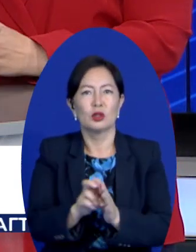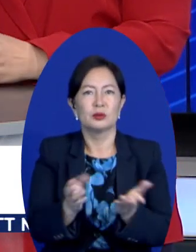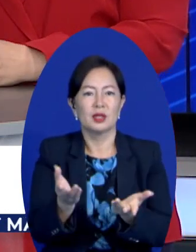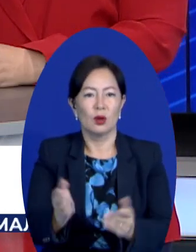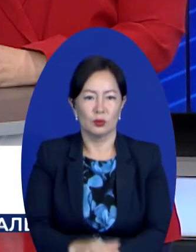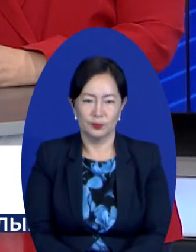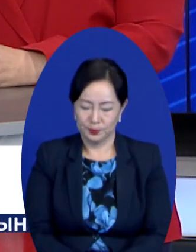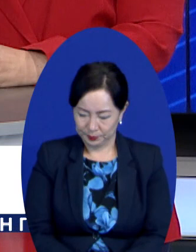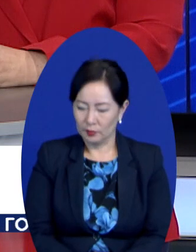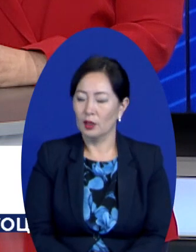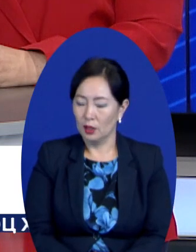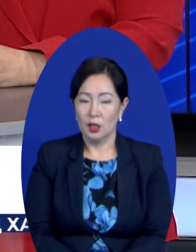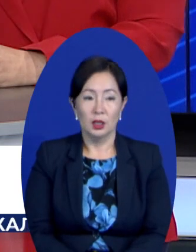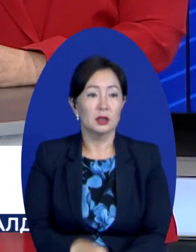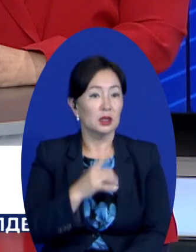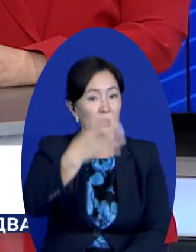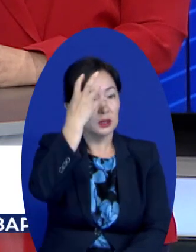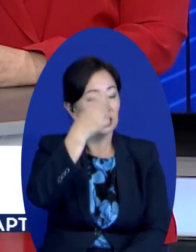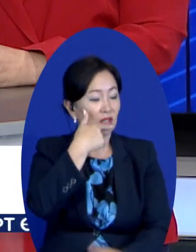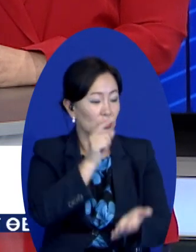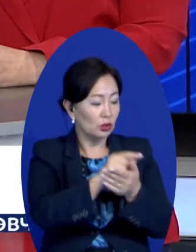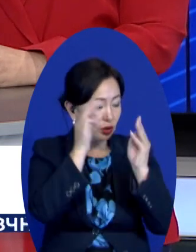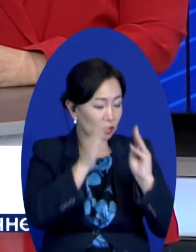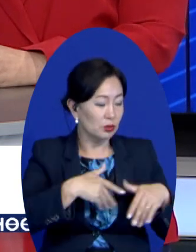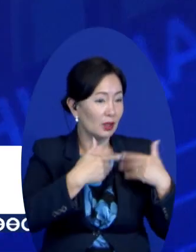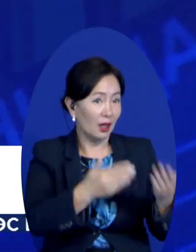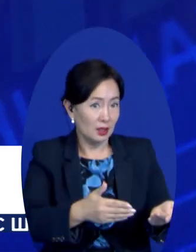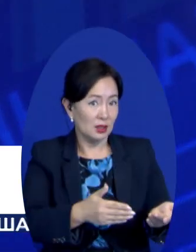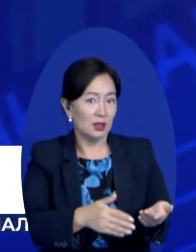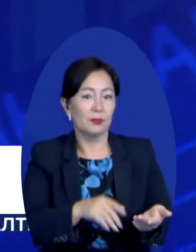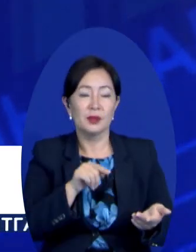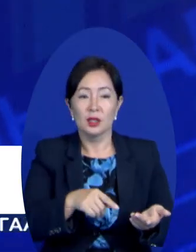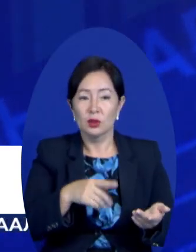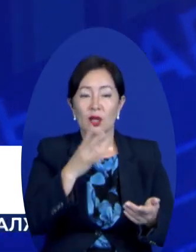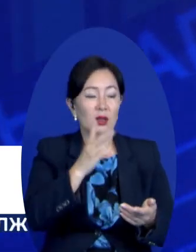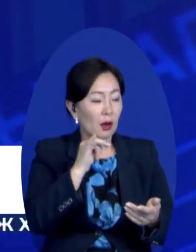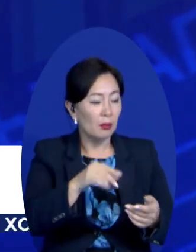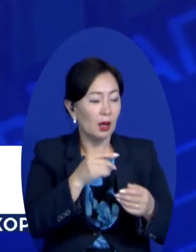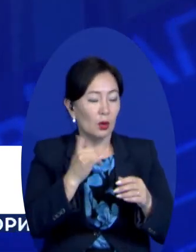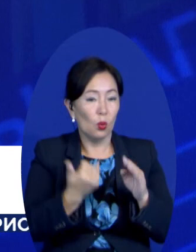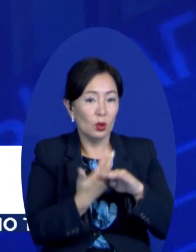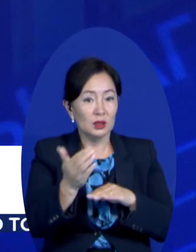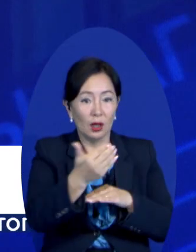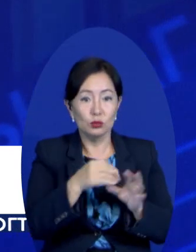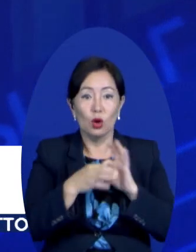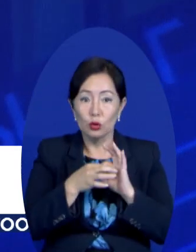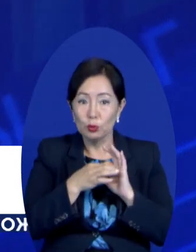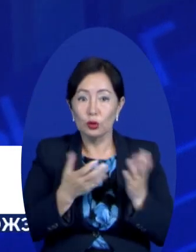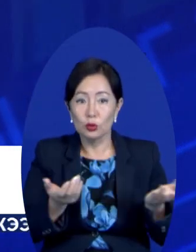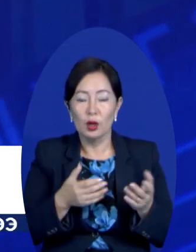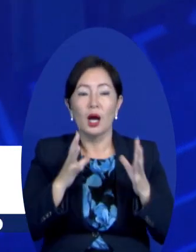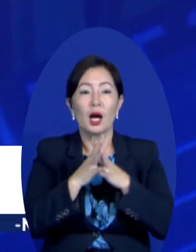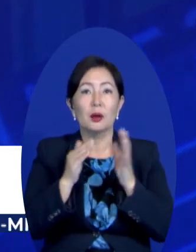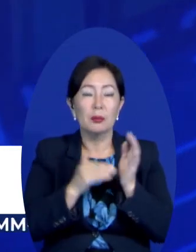Энд дээр бас тавчгаа хариулъя. Дэлгэх үн дээр бас засгийн газрын тогтоол шийдвэр бол гарсан байгаа. За тэгэхээр яг намрын ургац сураалттай холбоотойгоор бол ойролцоогоор нэг